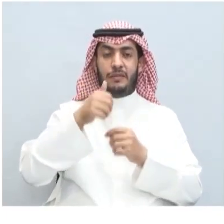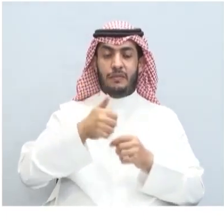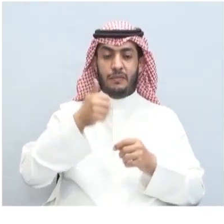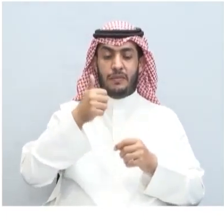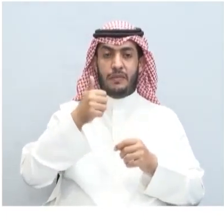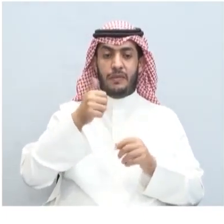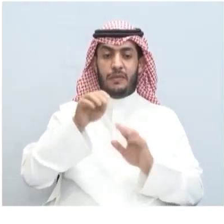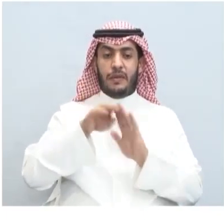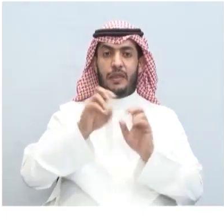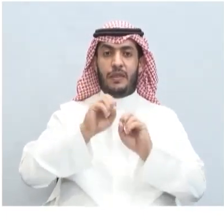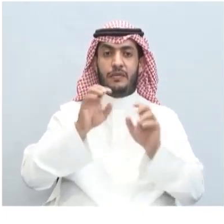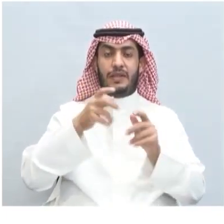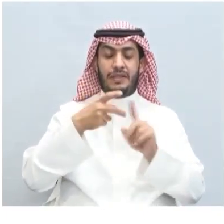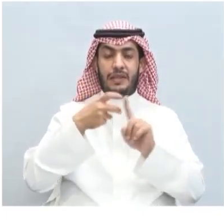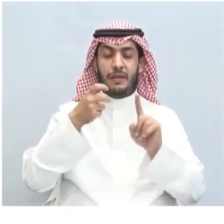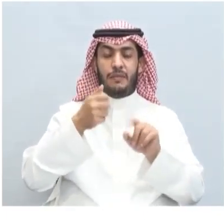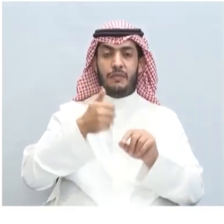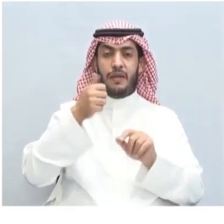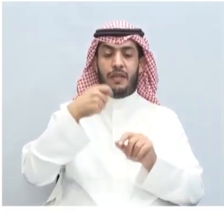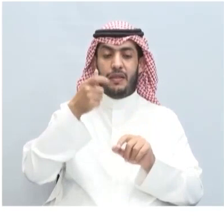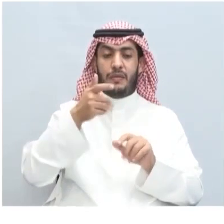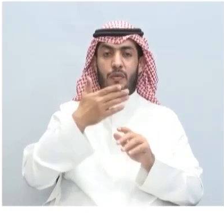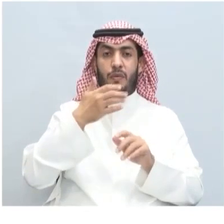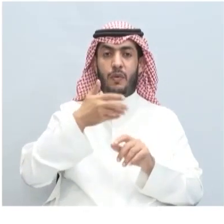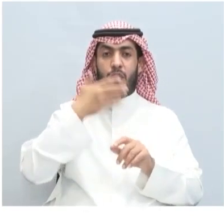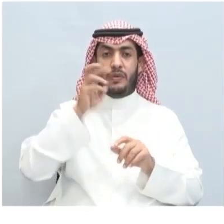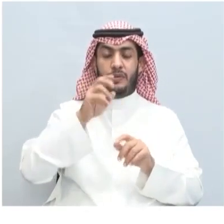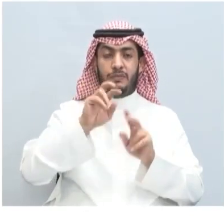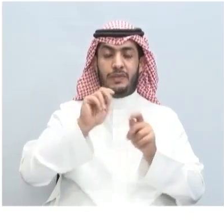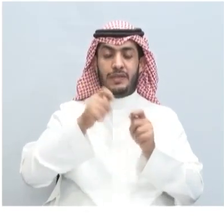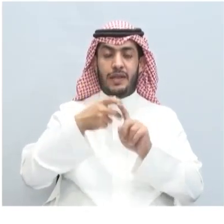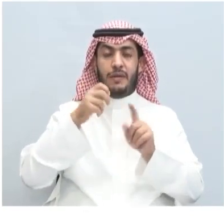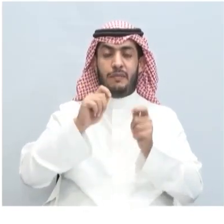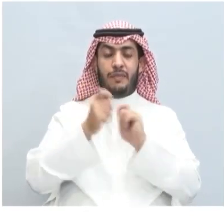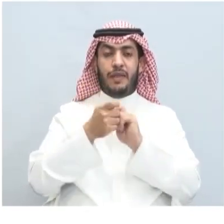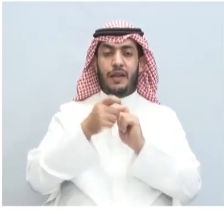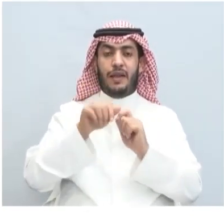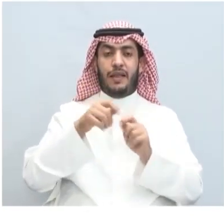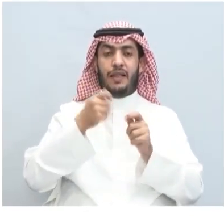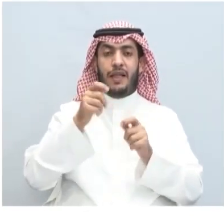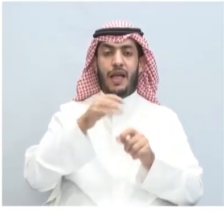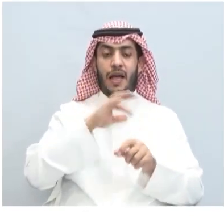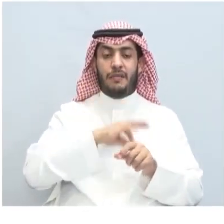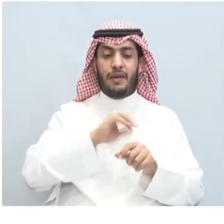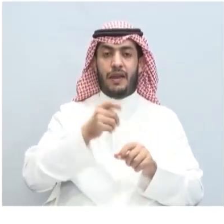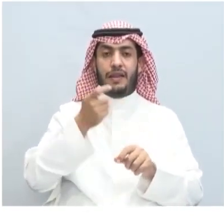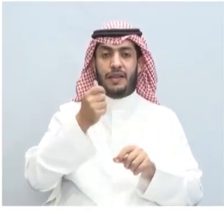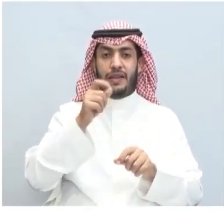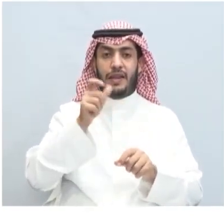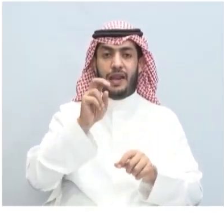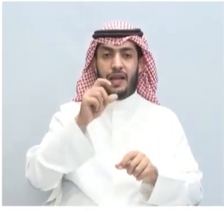ذكرنا التوزيعات السهميه التي يتم دفعها لمالك الاسهم على شكل اسهم بدلا من توزيع الارباح